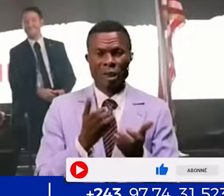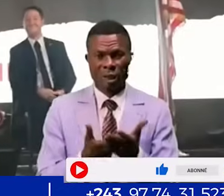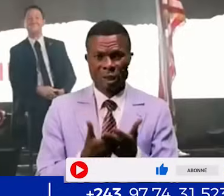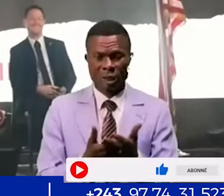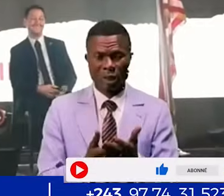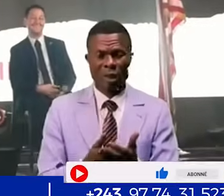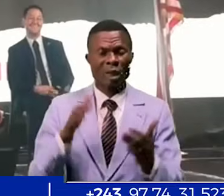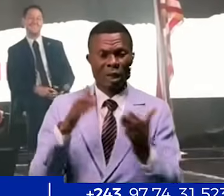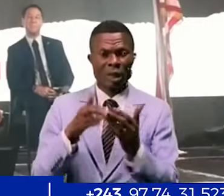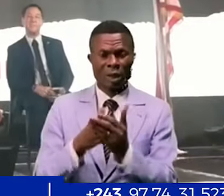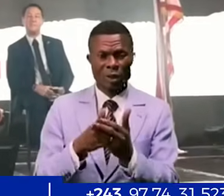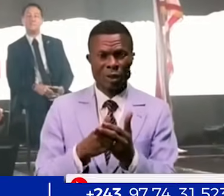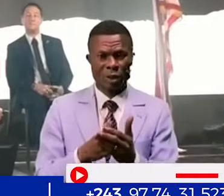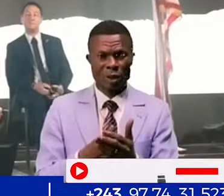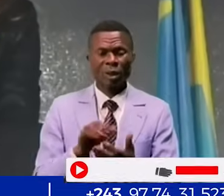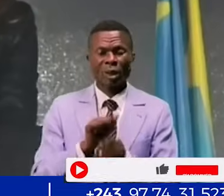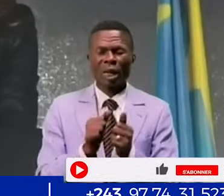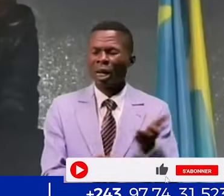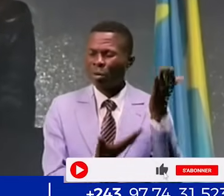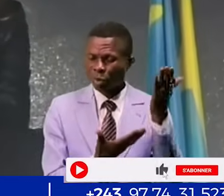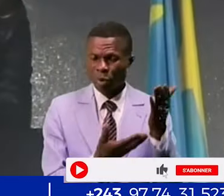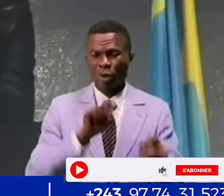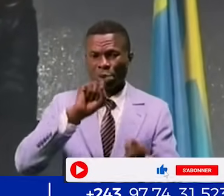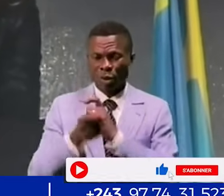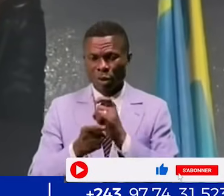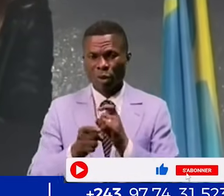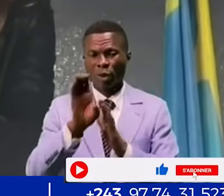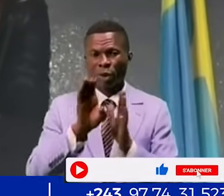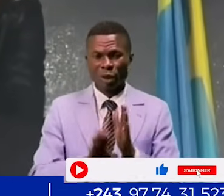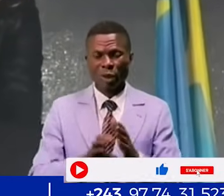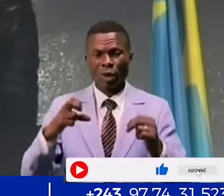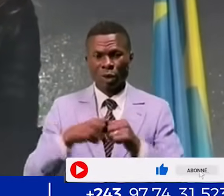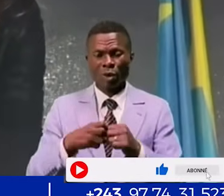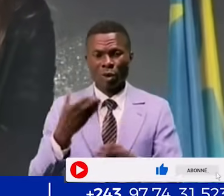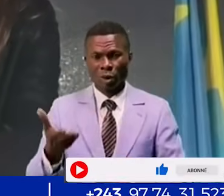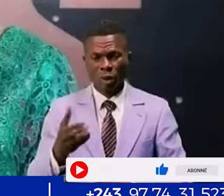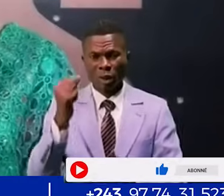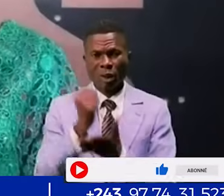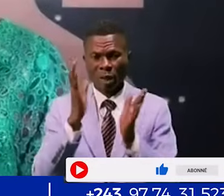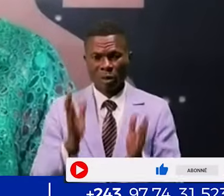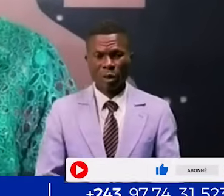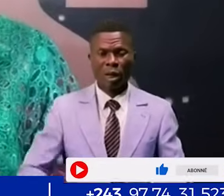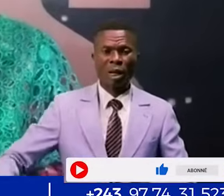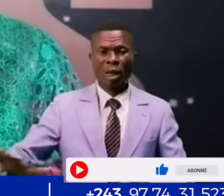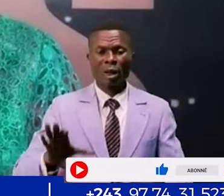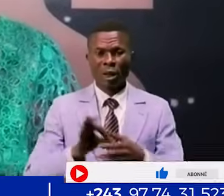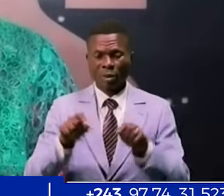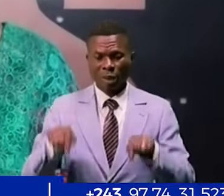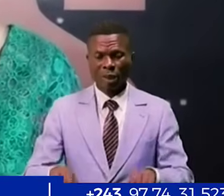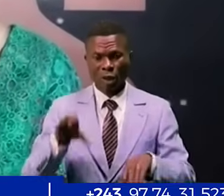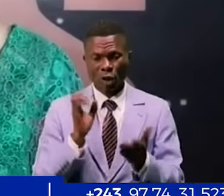sorte d'aperçu de l'impact significatif de l'amélioration de l'accès à l'électricité. L'ambassadrice des États-Unis en